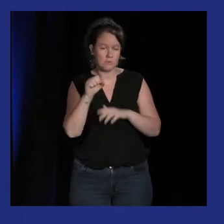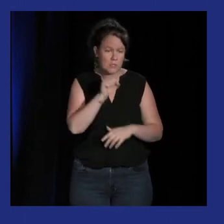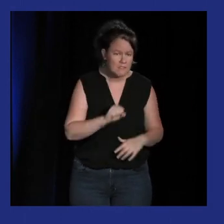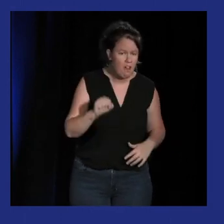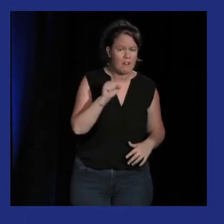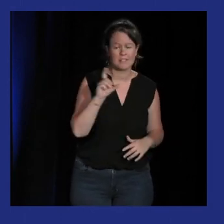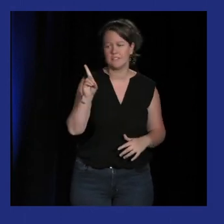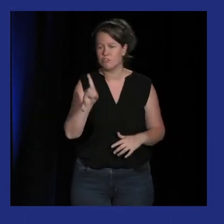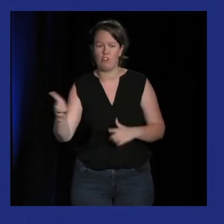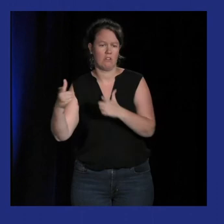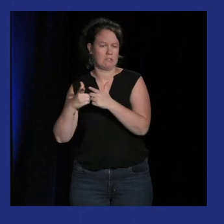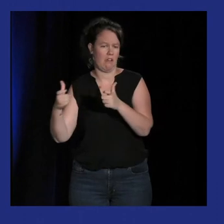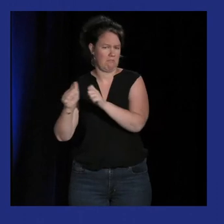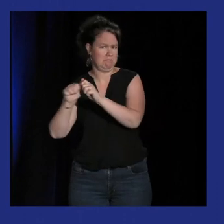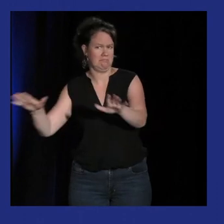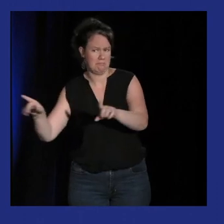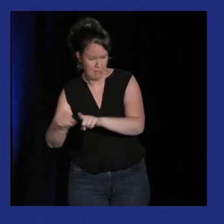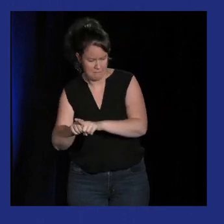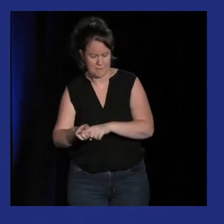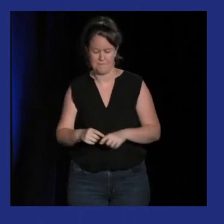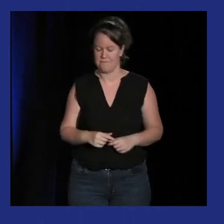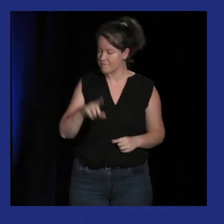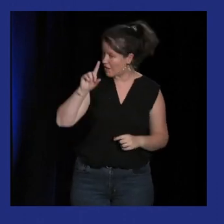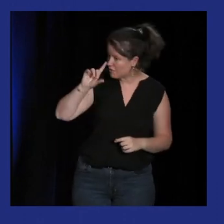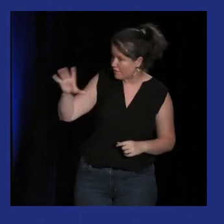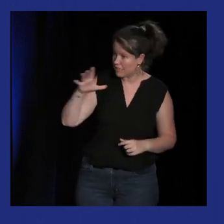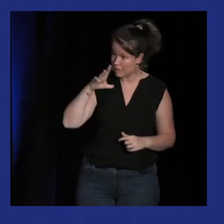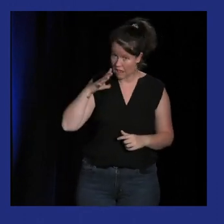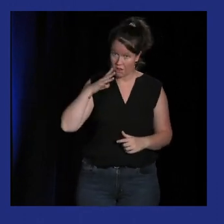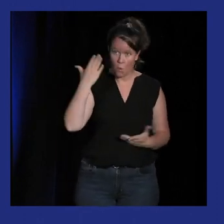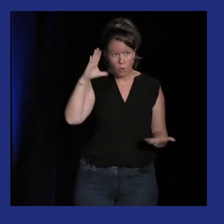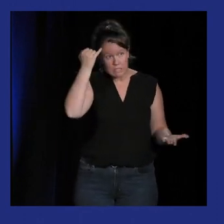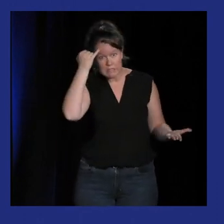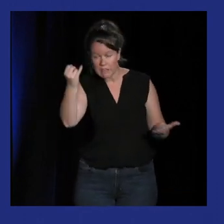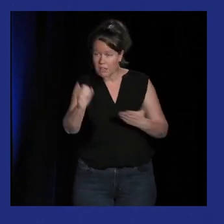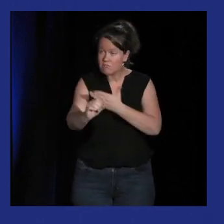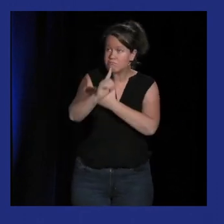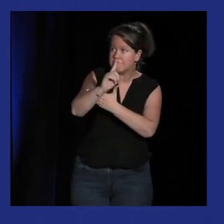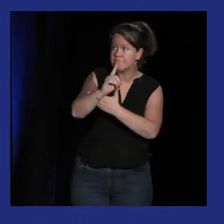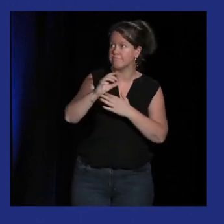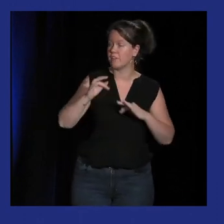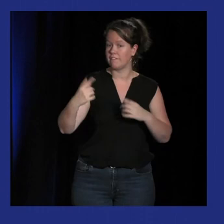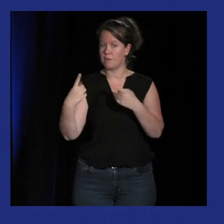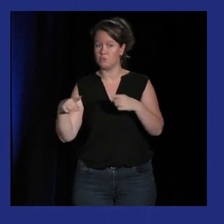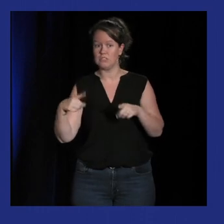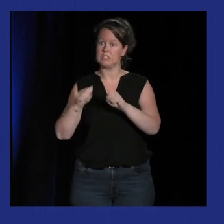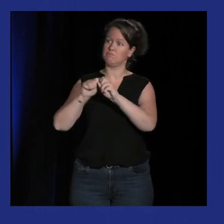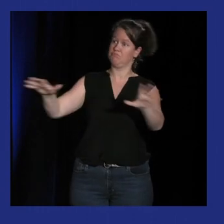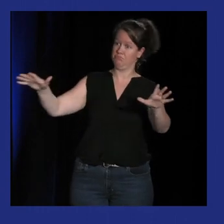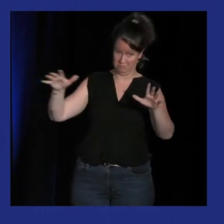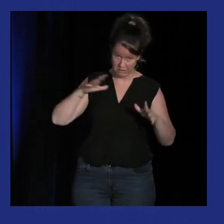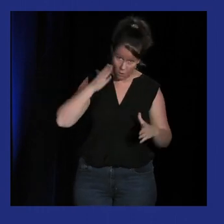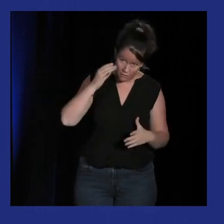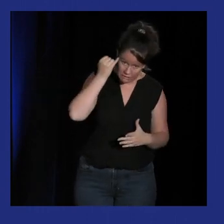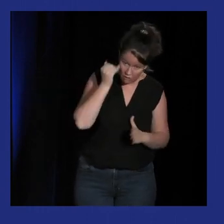reste à faire sur ce match sur ce marché est-ce qu'il y a encore des manières d'innover vraiment dans la façon dont on distribue et on publie la